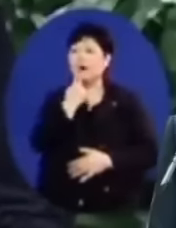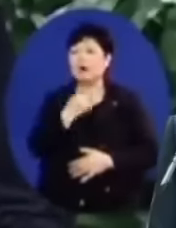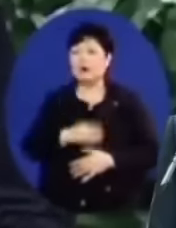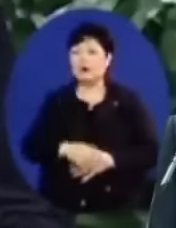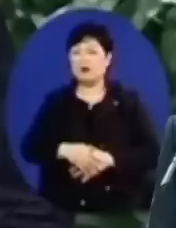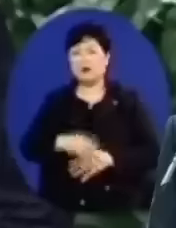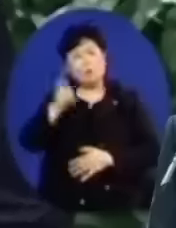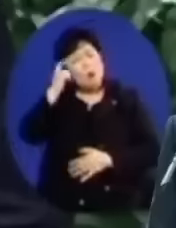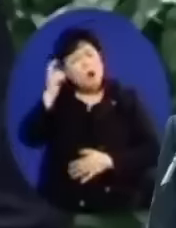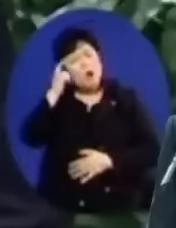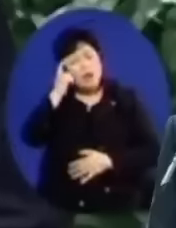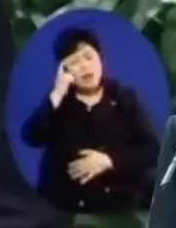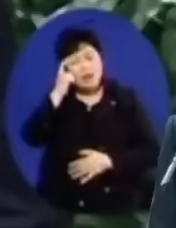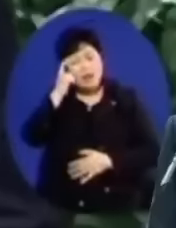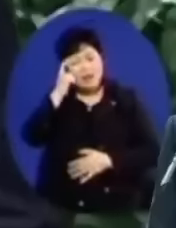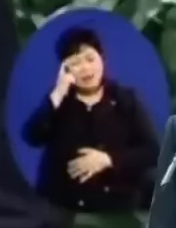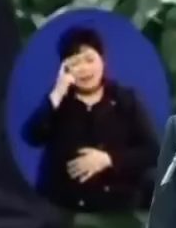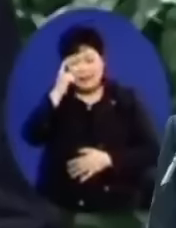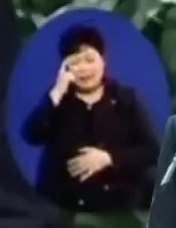왜 그 사람 모습이